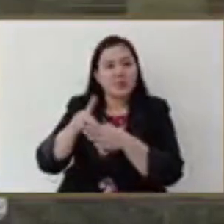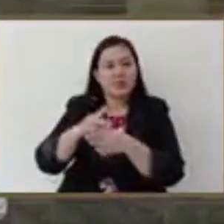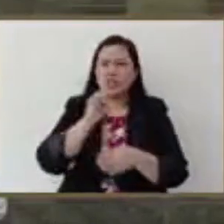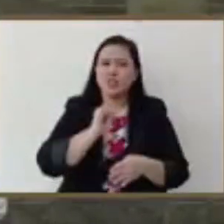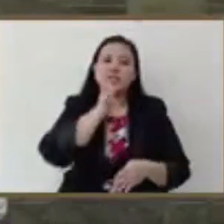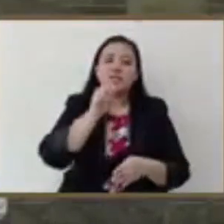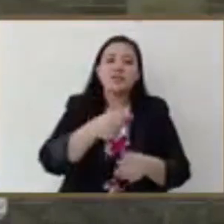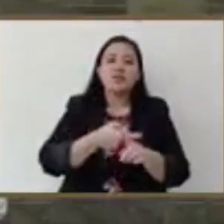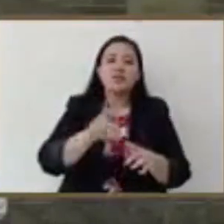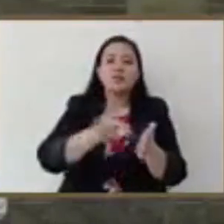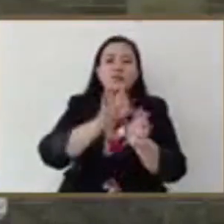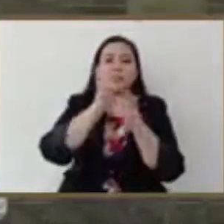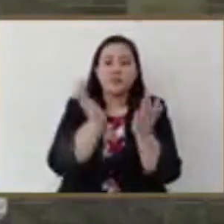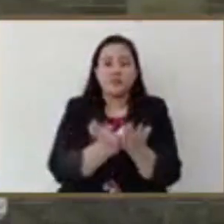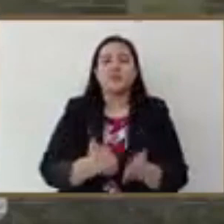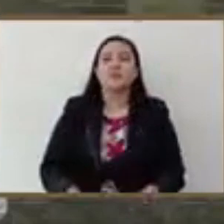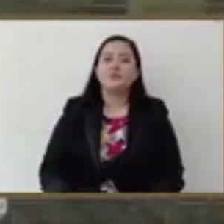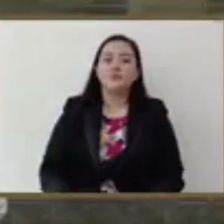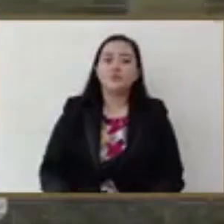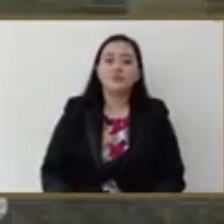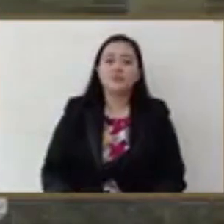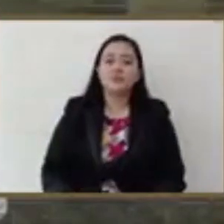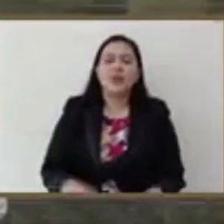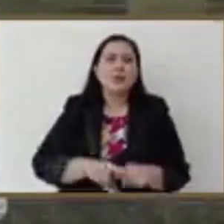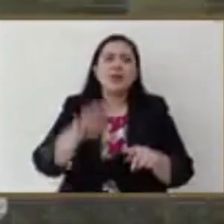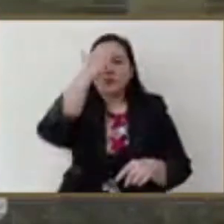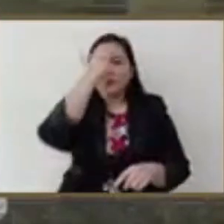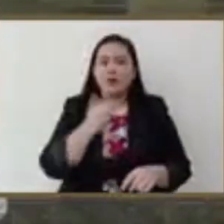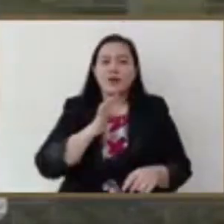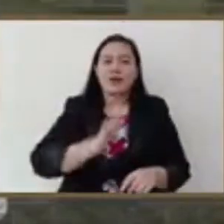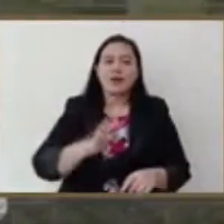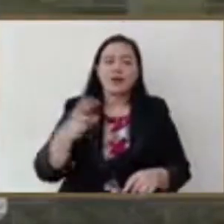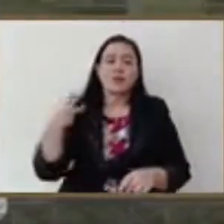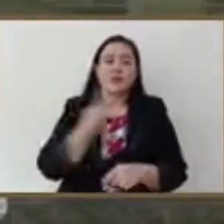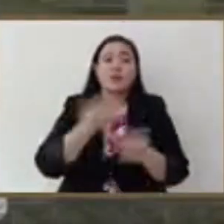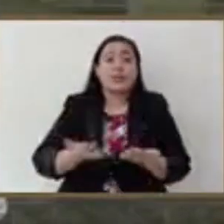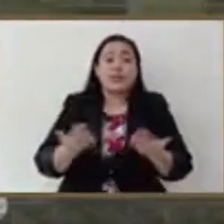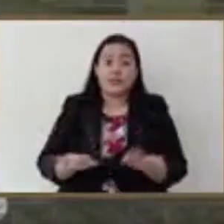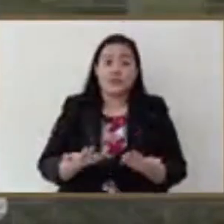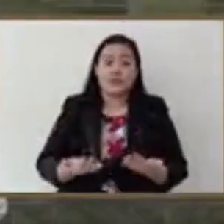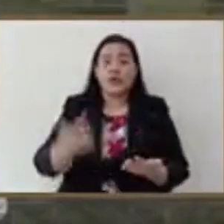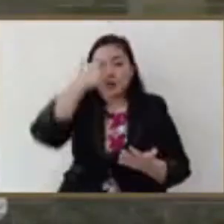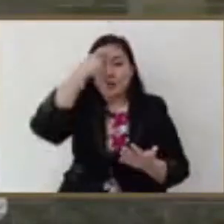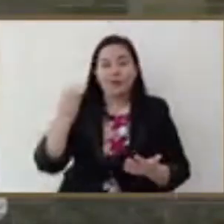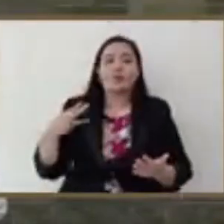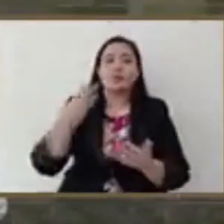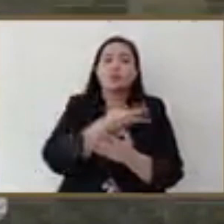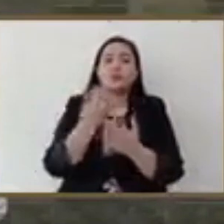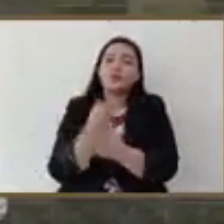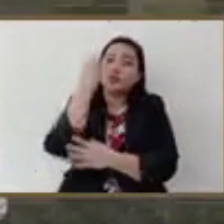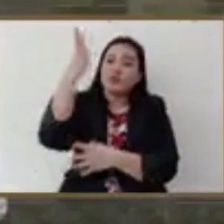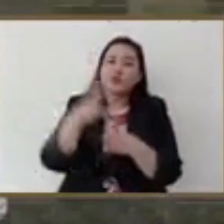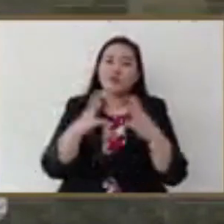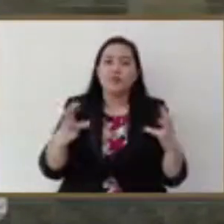nandito? Sapat sumagana po tayo sa salita ng Diyos. Nakakita na kayo ng mga asawang babae na yan ang pinaninindigan. You